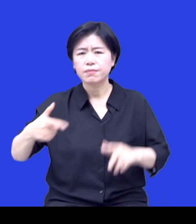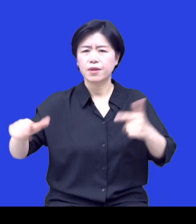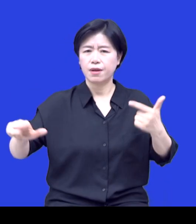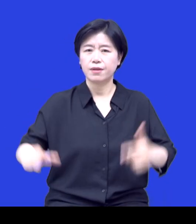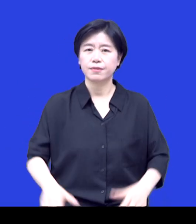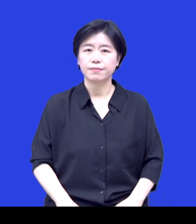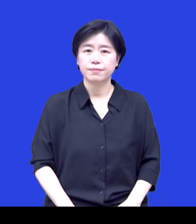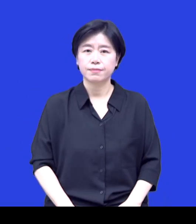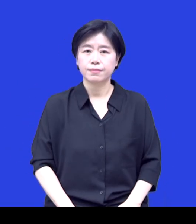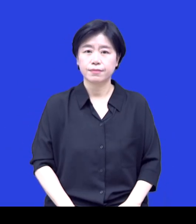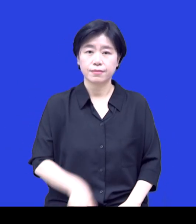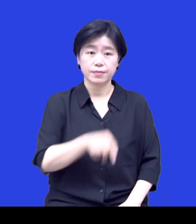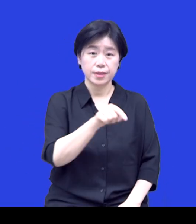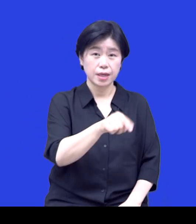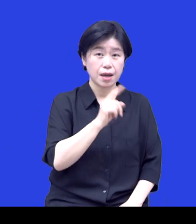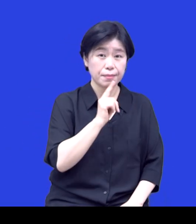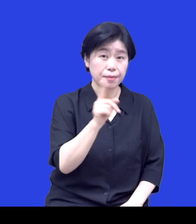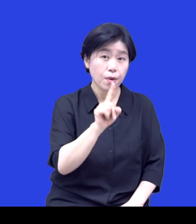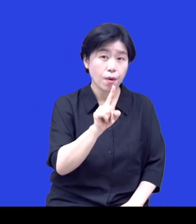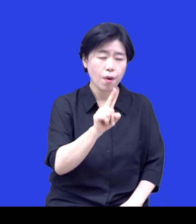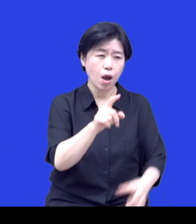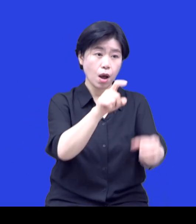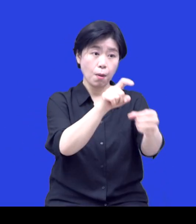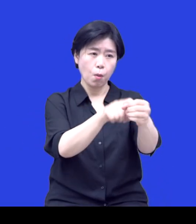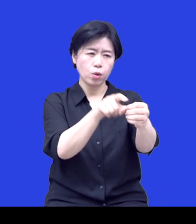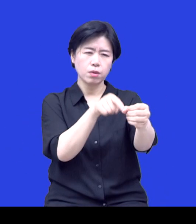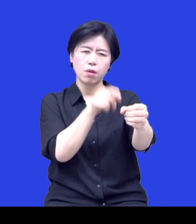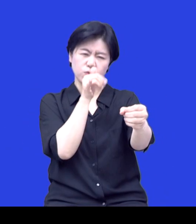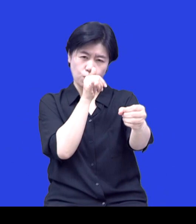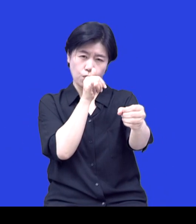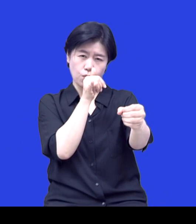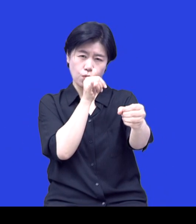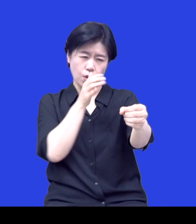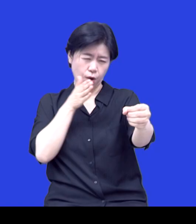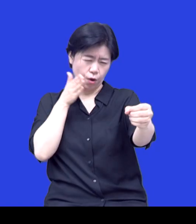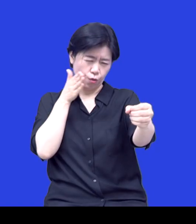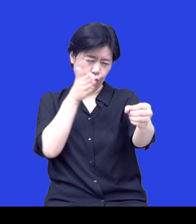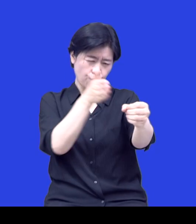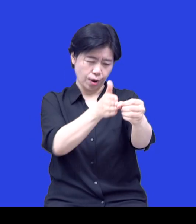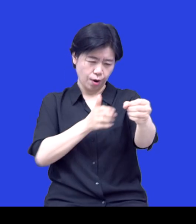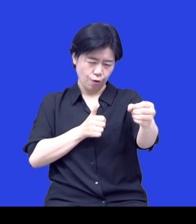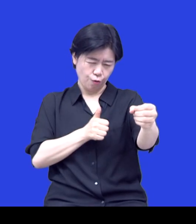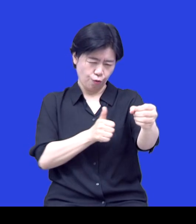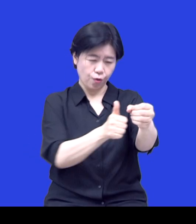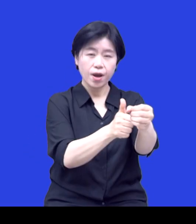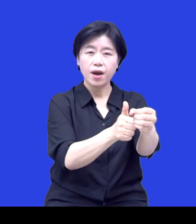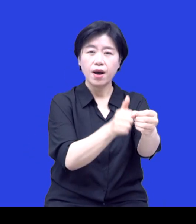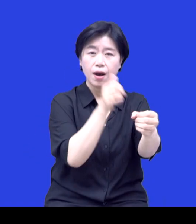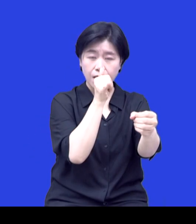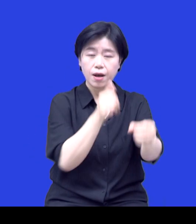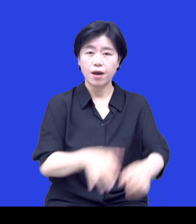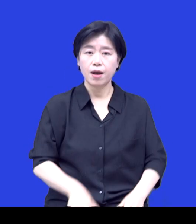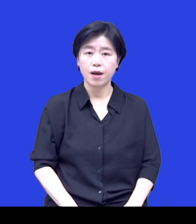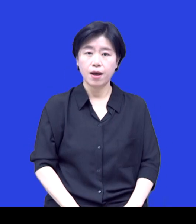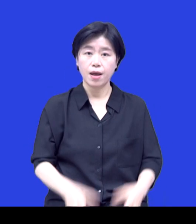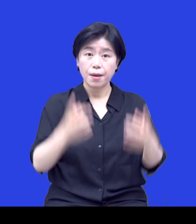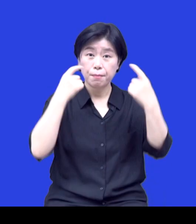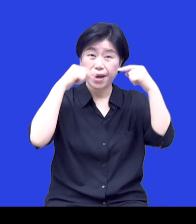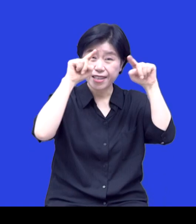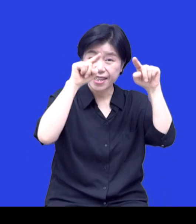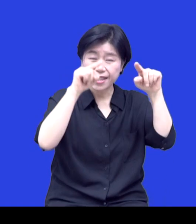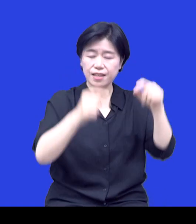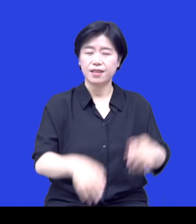말은 정확한 목적지를 향해서 가고 있다는 뜻이에요. 예. 그러니까 마귀가 우리가 힘들 때 속삭이는